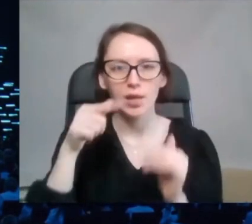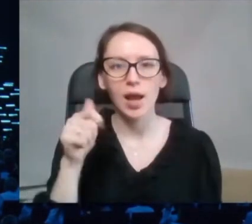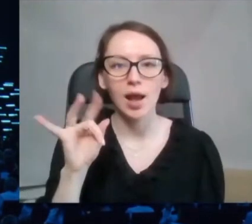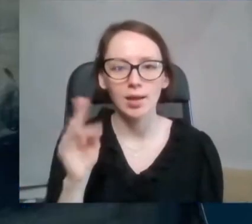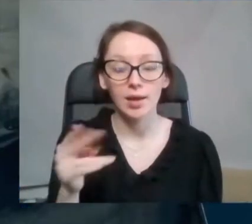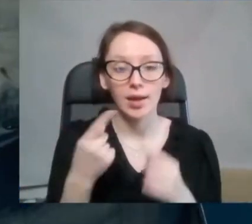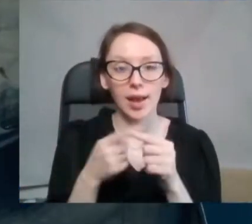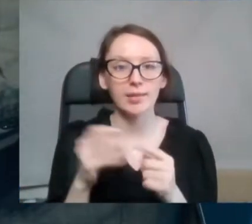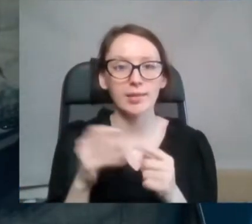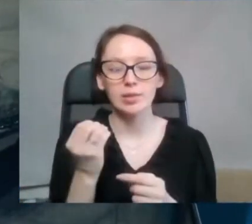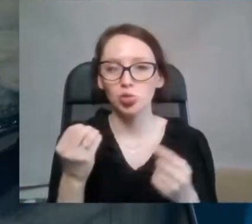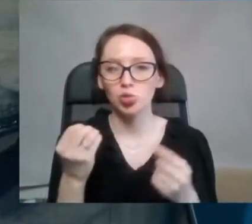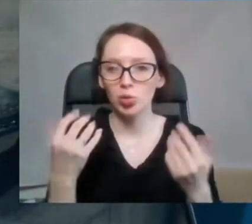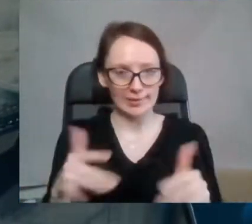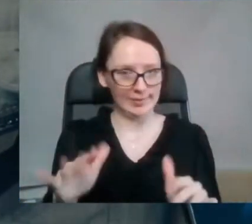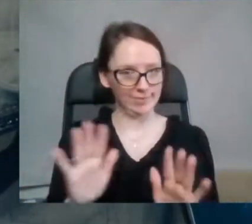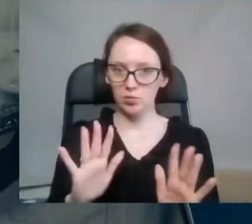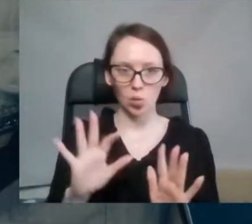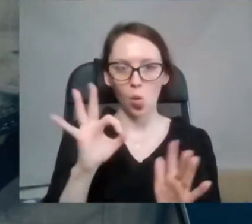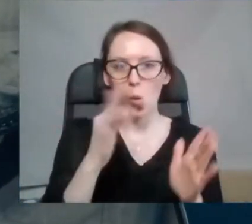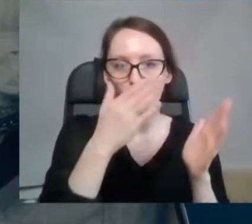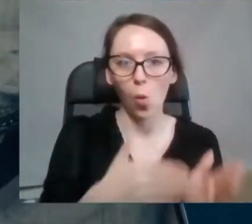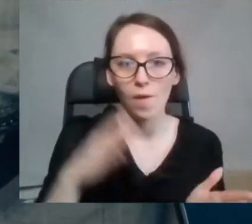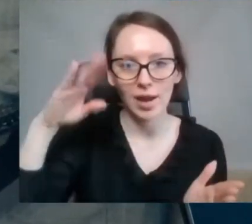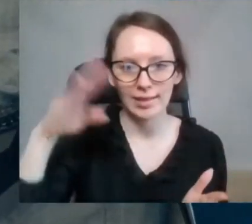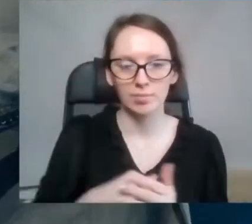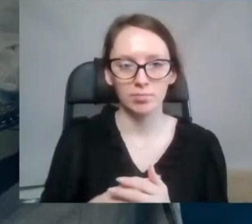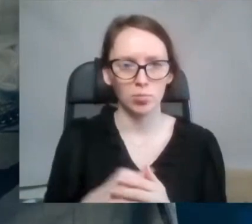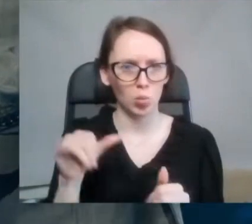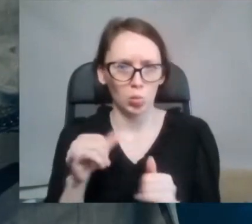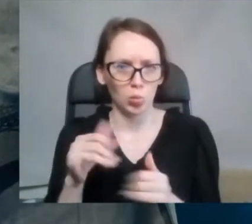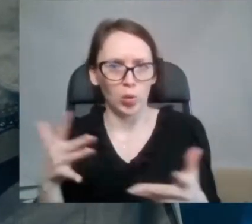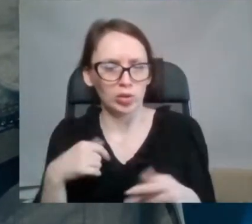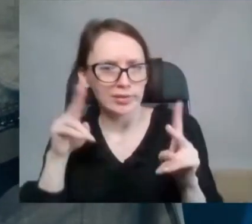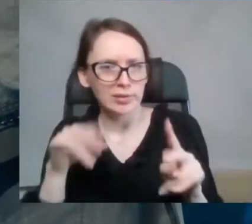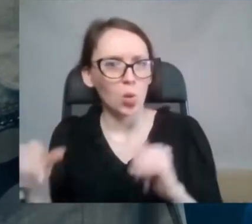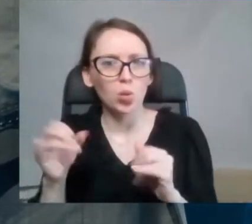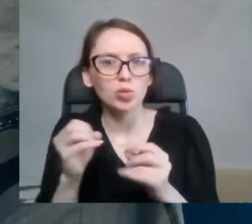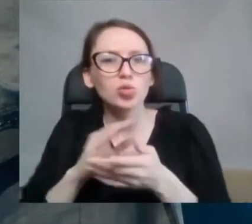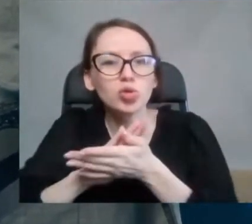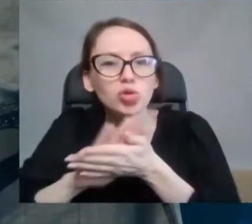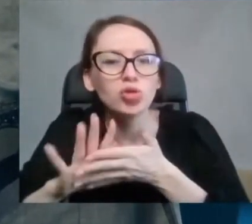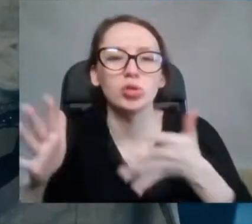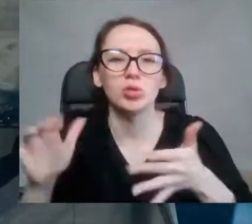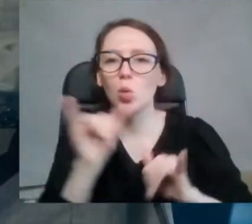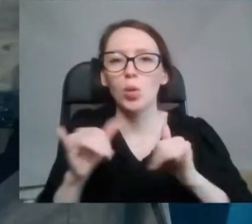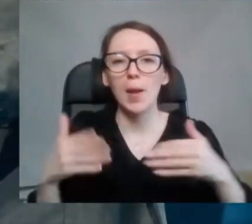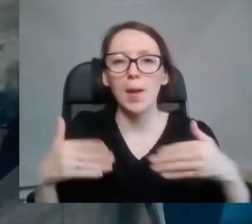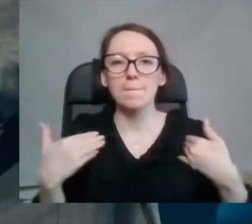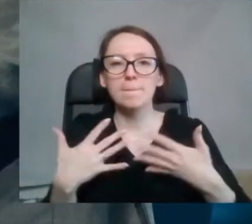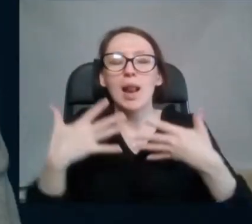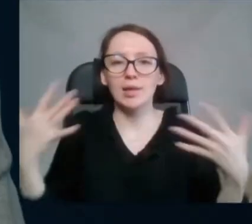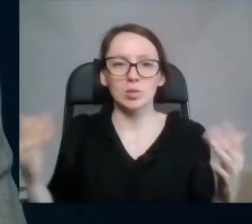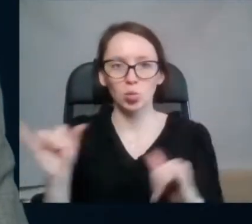еще не все о воде. А куда же уже больше? Я уже не знаю, куда же еще чище, куда же еще полезнее, Марин. Ну куда? Но ты знаешь,